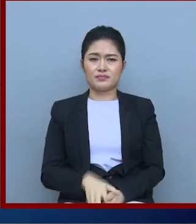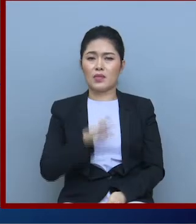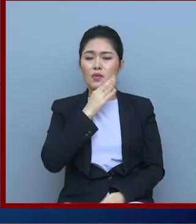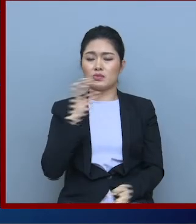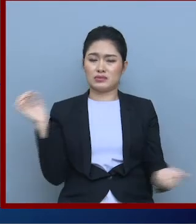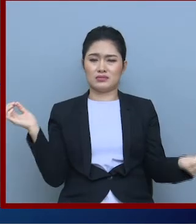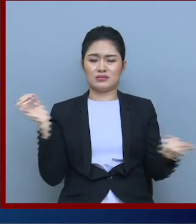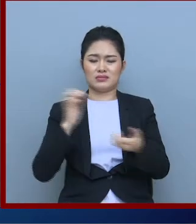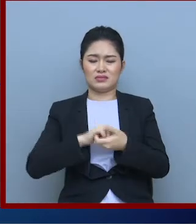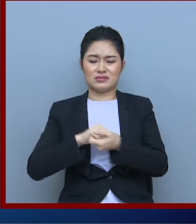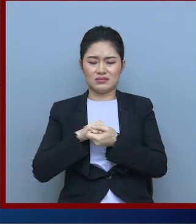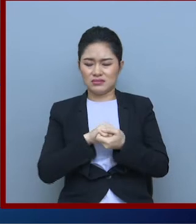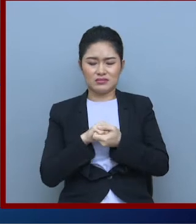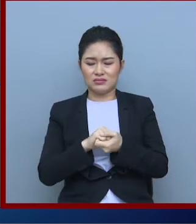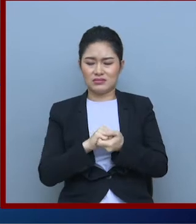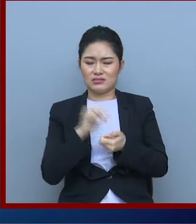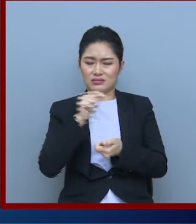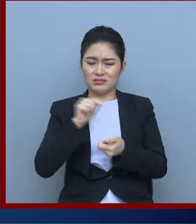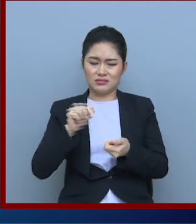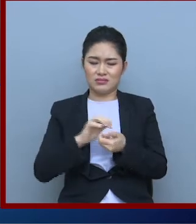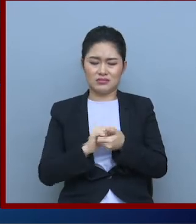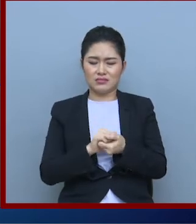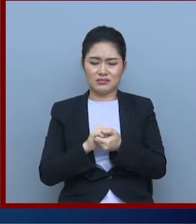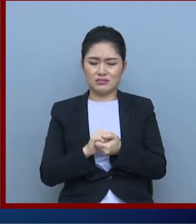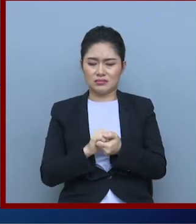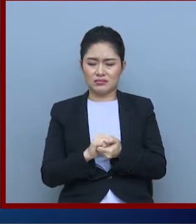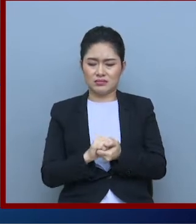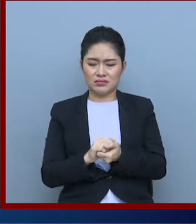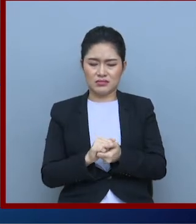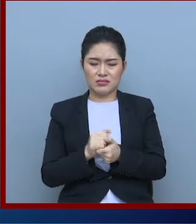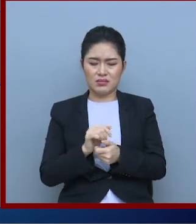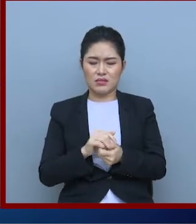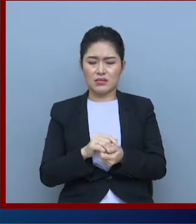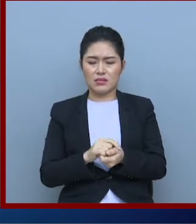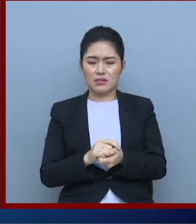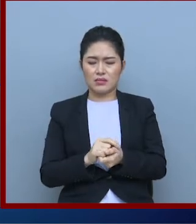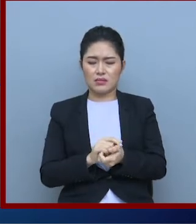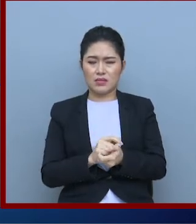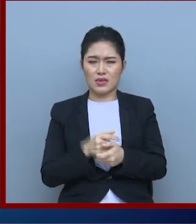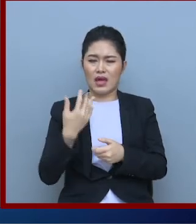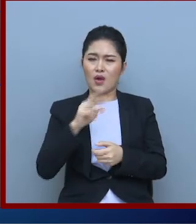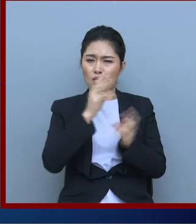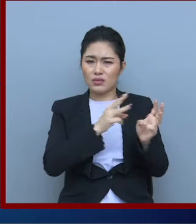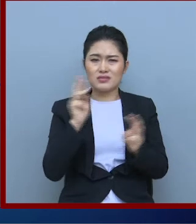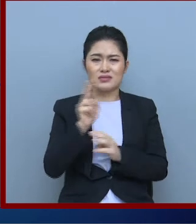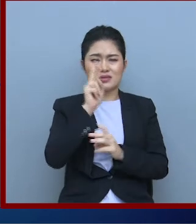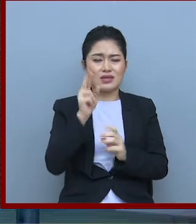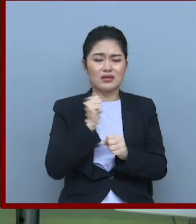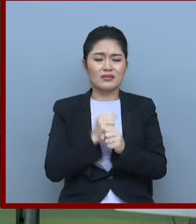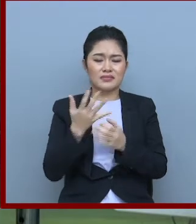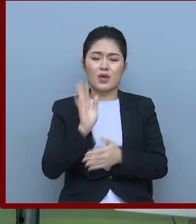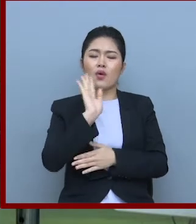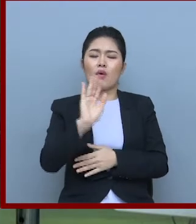การเชื่อมต่อเครือข่ายเนี่ยที่มีสปีดต่ำนะครับมันเรียกว่าการใช้แบนด์วิดต์